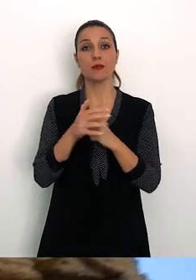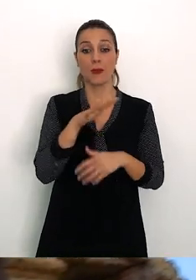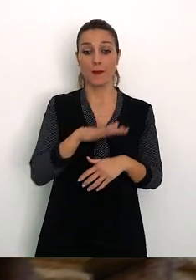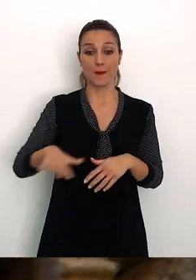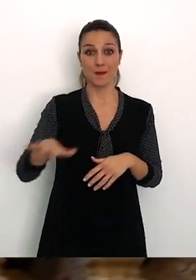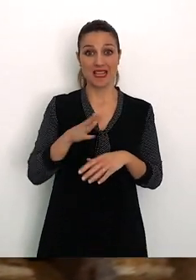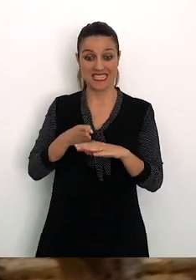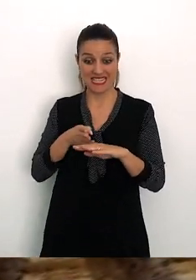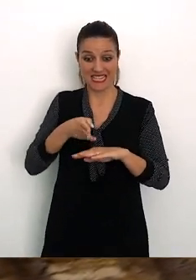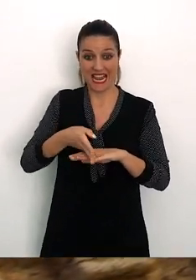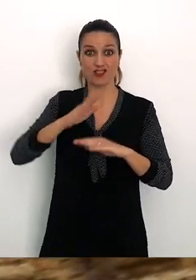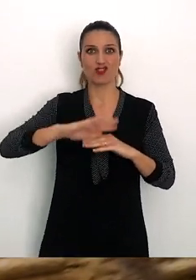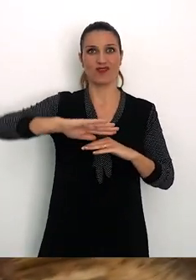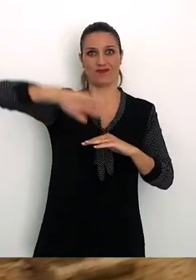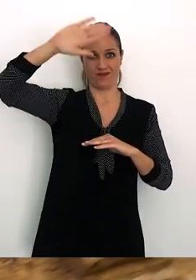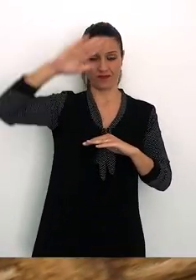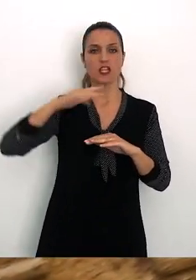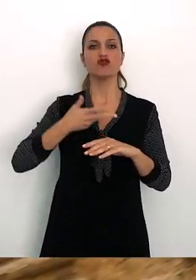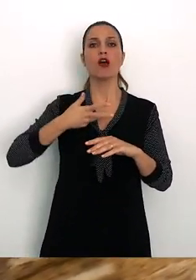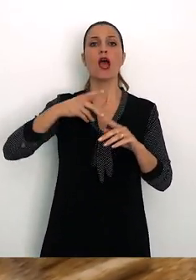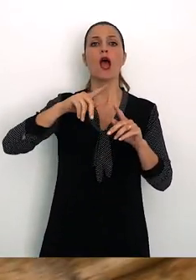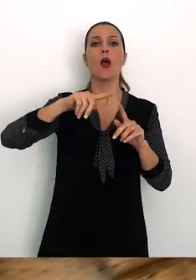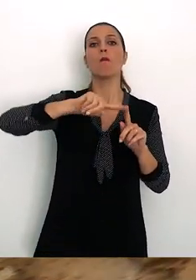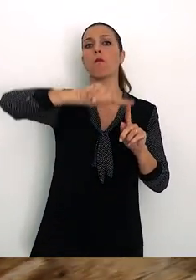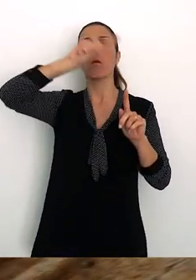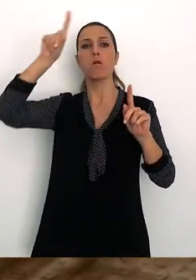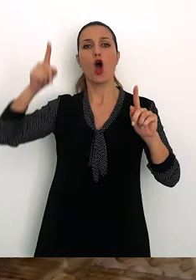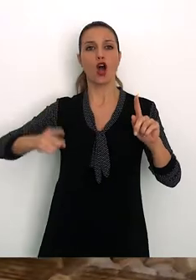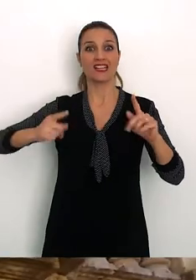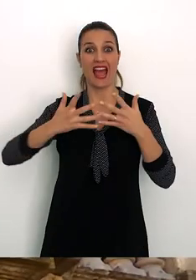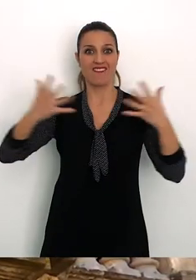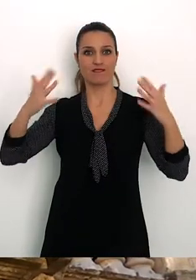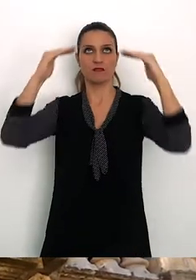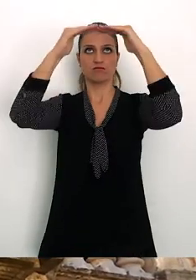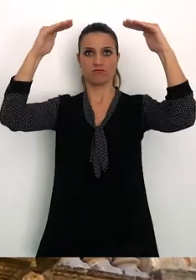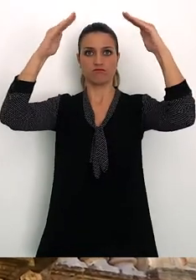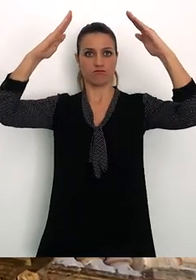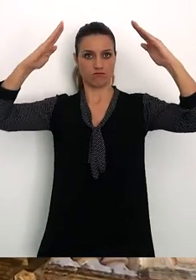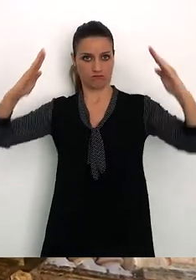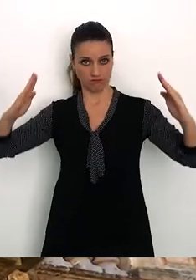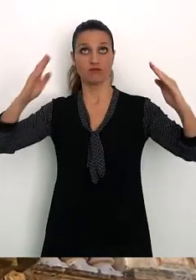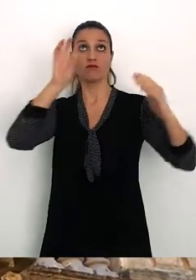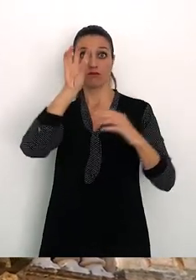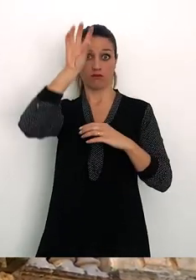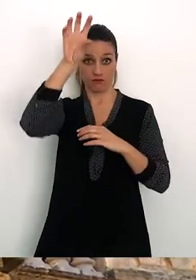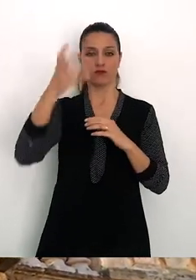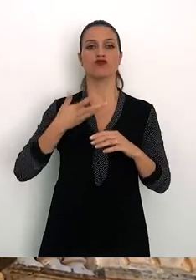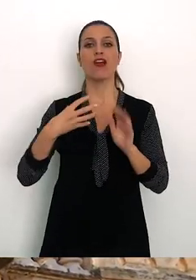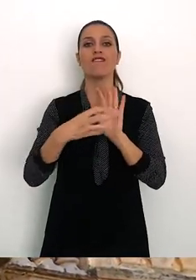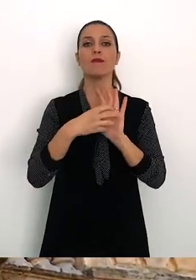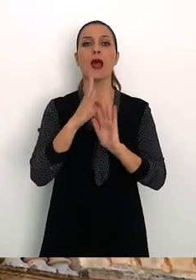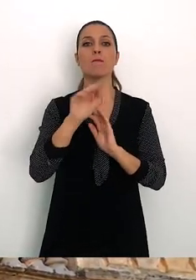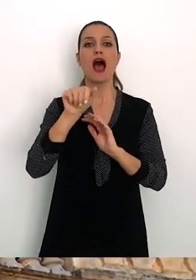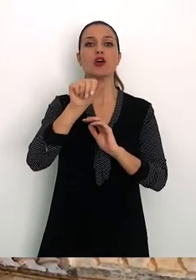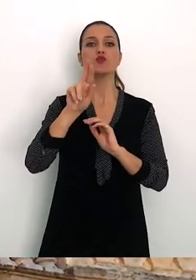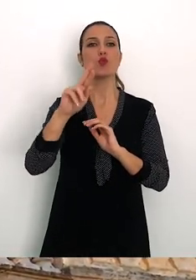Nel piazzale d'ingresso della facciata principale vi è un grande portale di matrice napoletana, sovrastato dallo stemma della famiglia Basurto